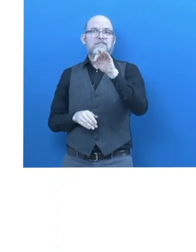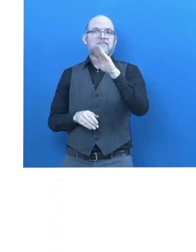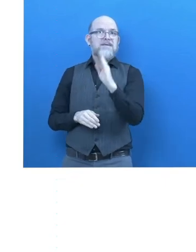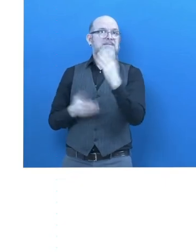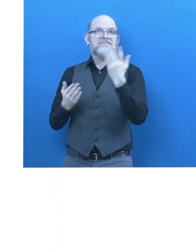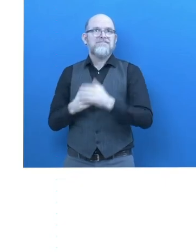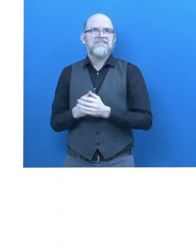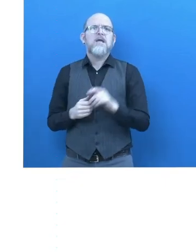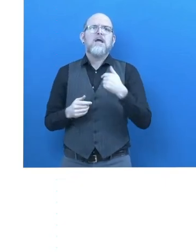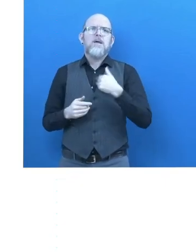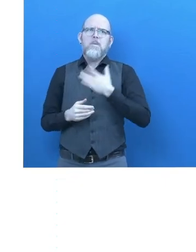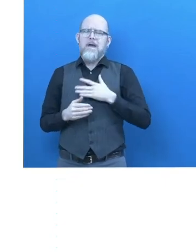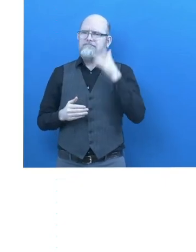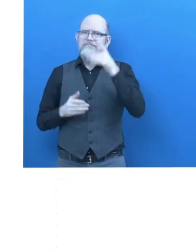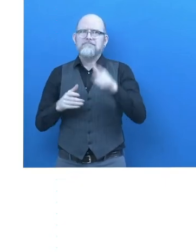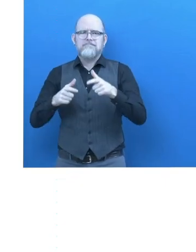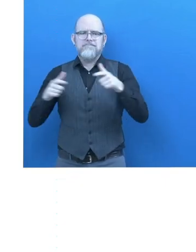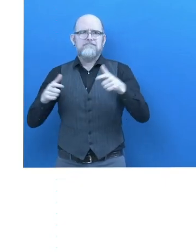AFB?